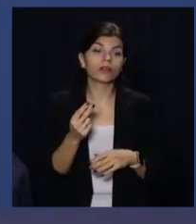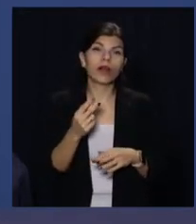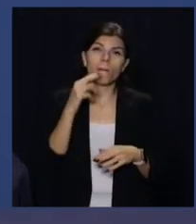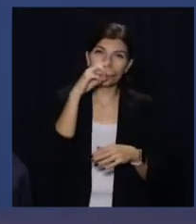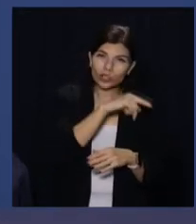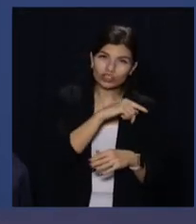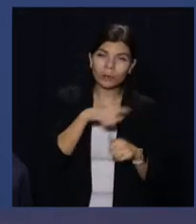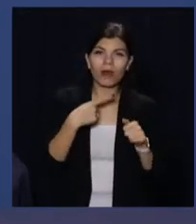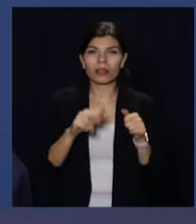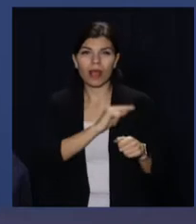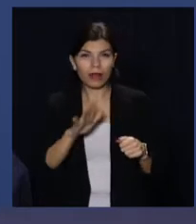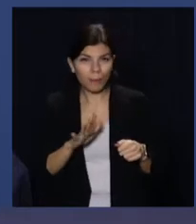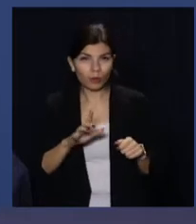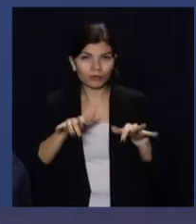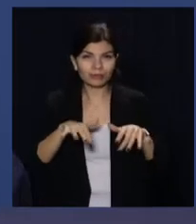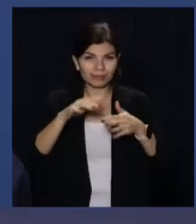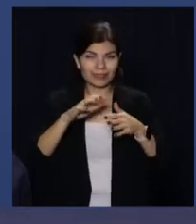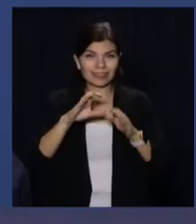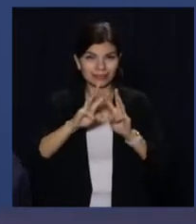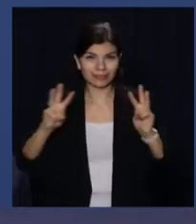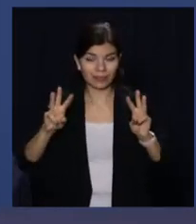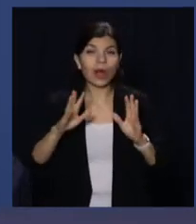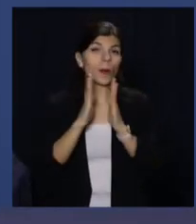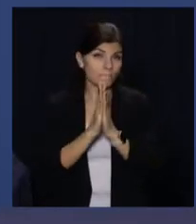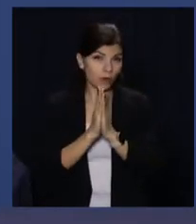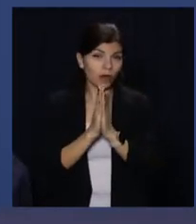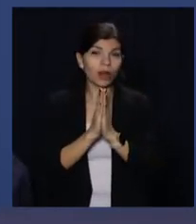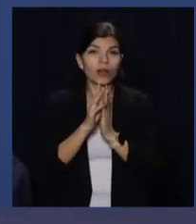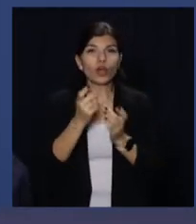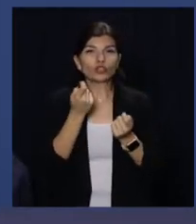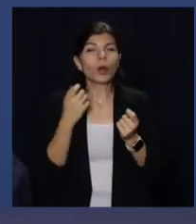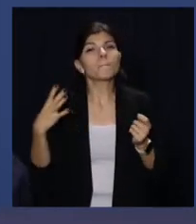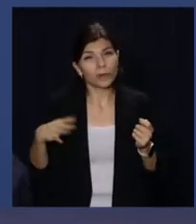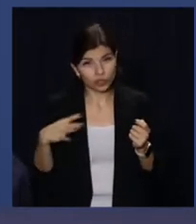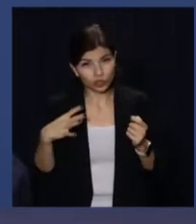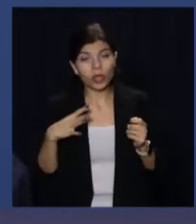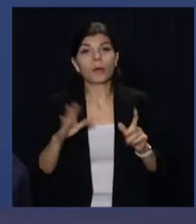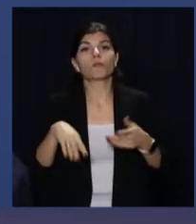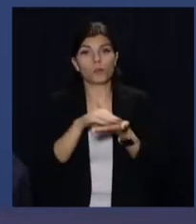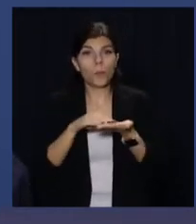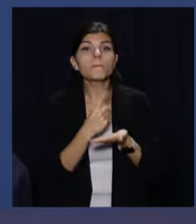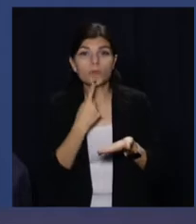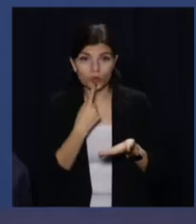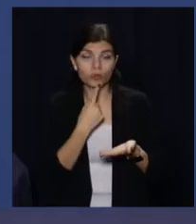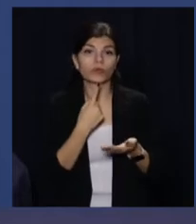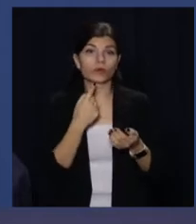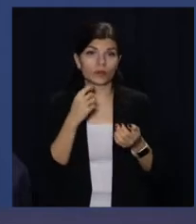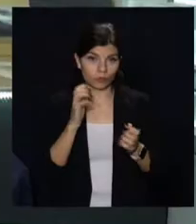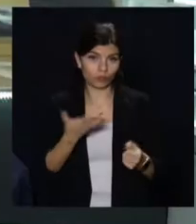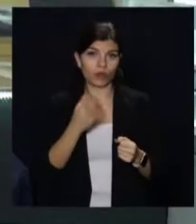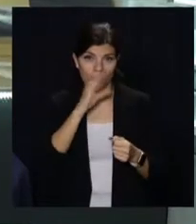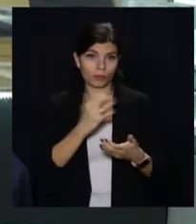помилки або щось недоступне, є прохання, щоб ви там витримали певну паузу і згодом знову спробували скористуватися